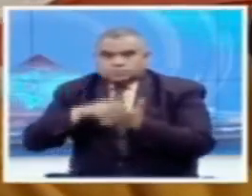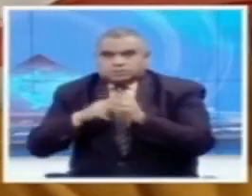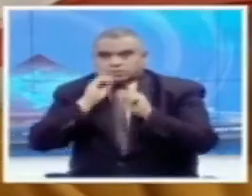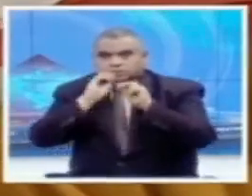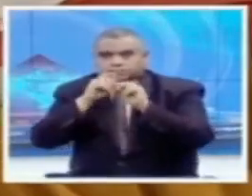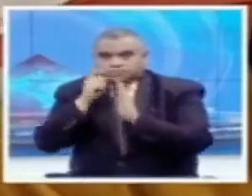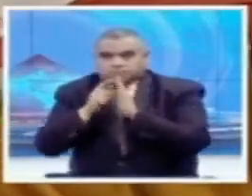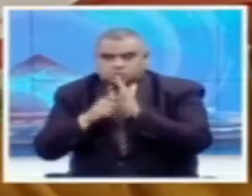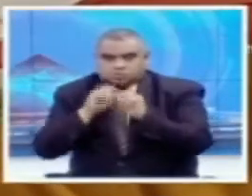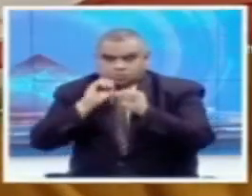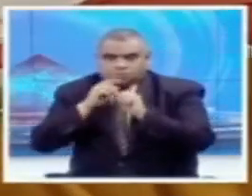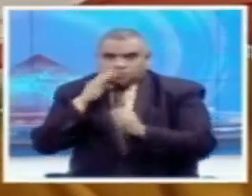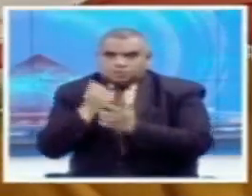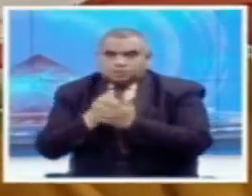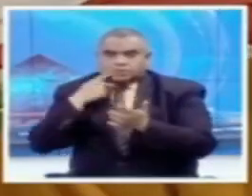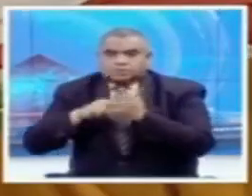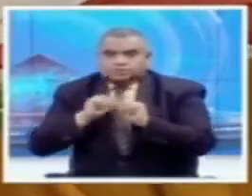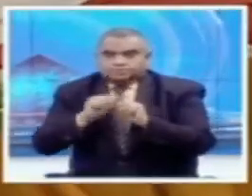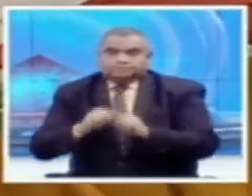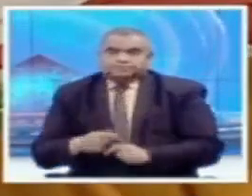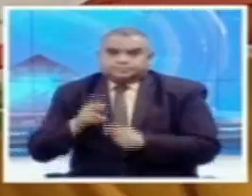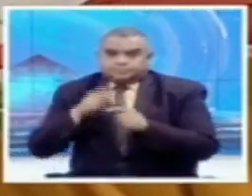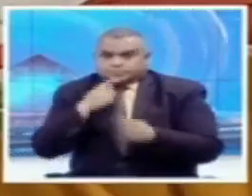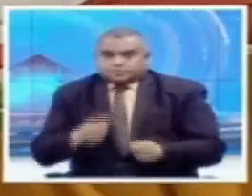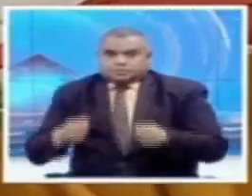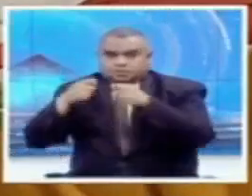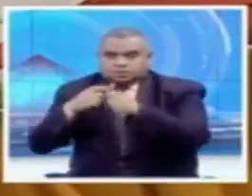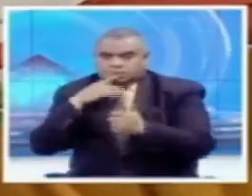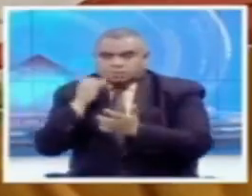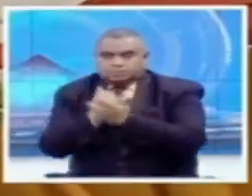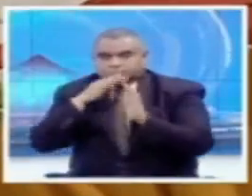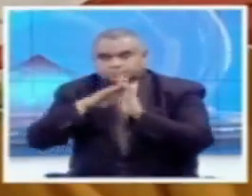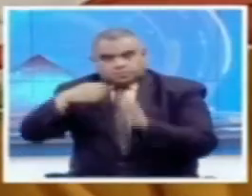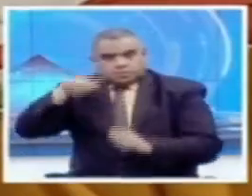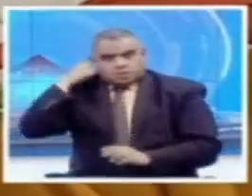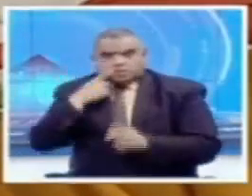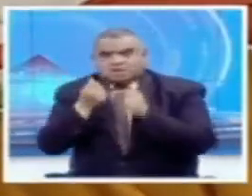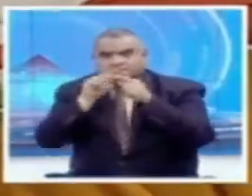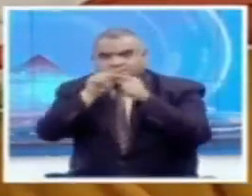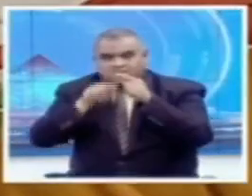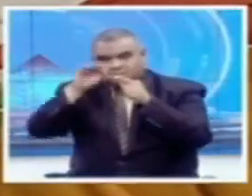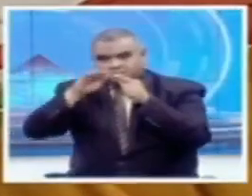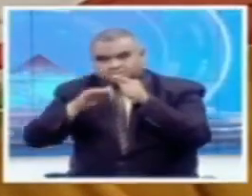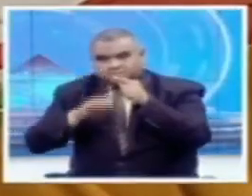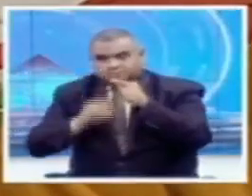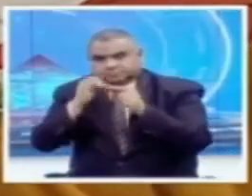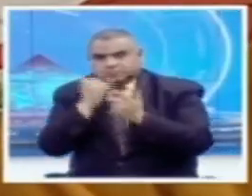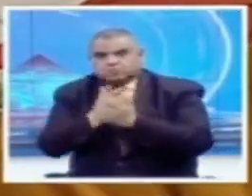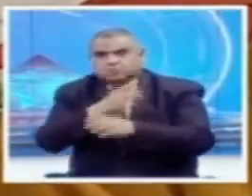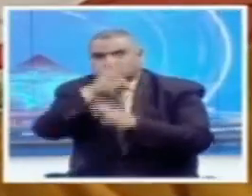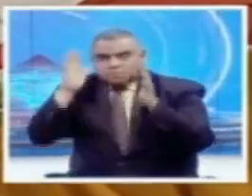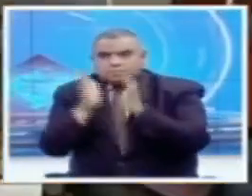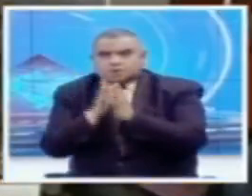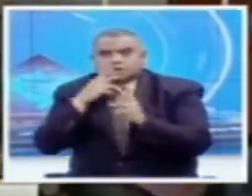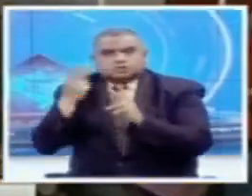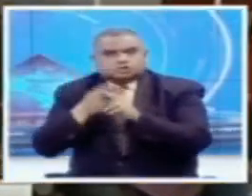رئيس مجلس اداره شركه صحيه مصر للتنميه بالتضامن مع مبادره السيد رئيس الجمهوريه بتخفيض الاسعار بان احنا يعني الاسعار تكون في متناول